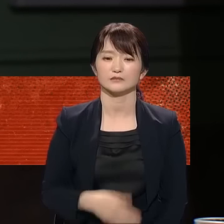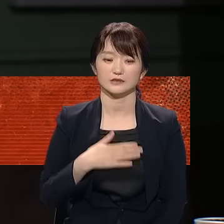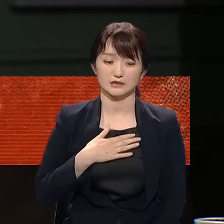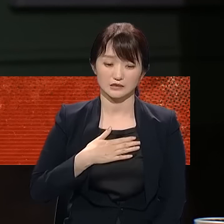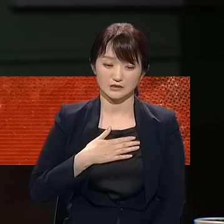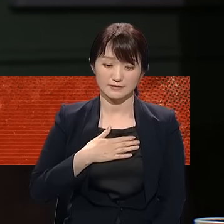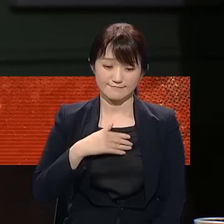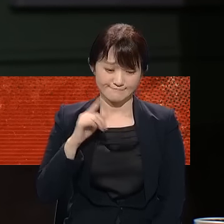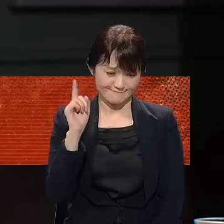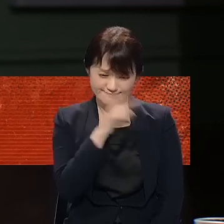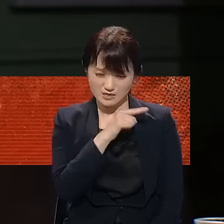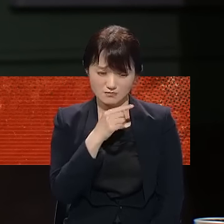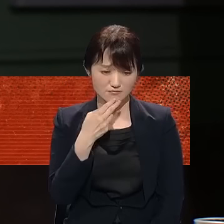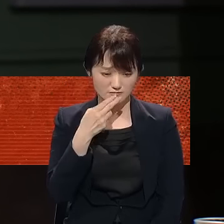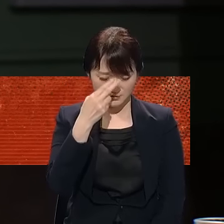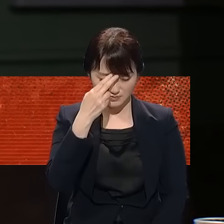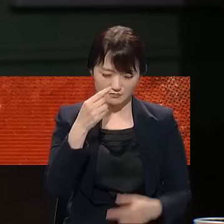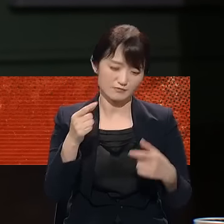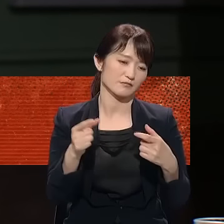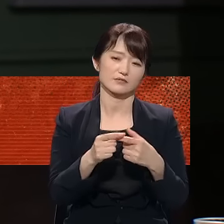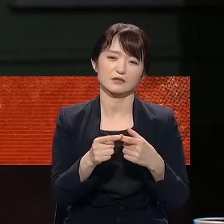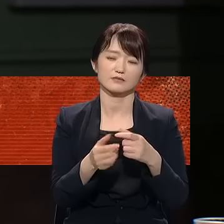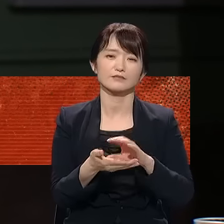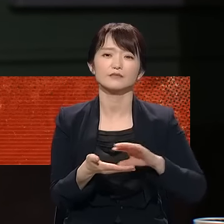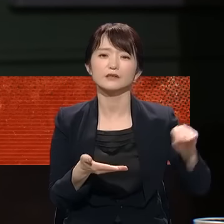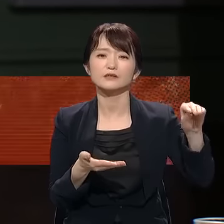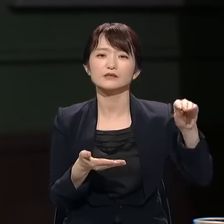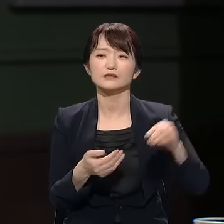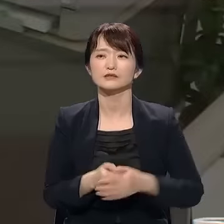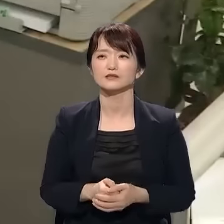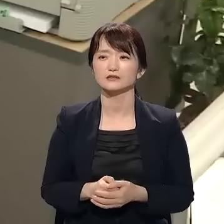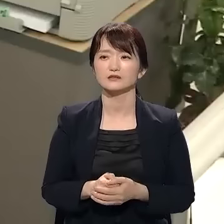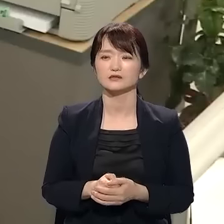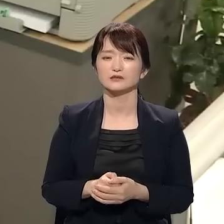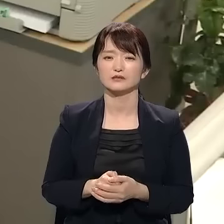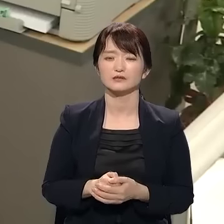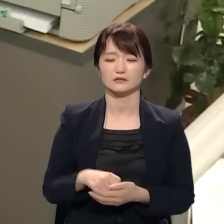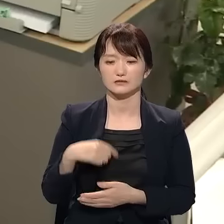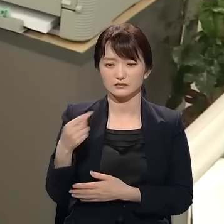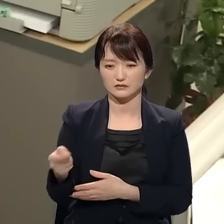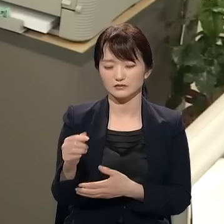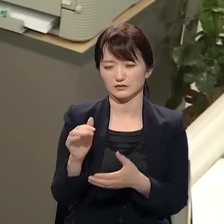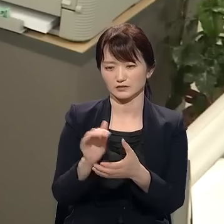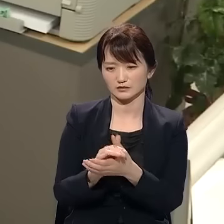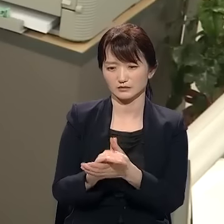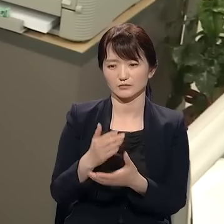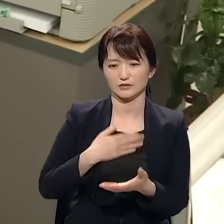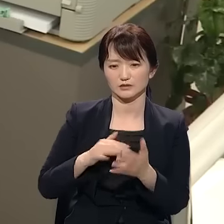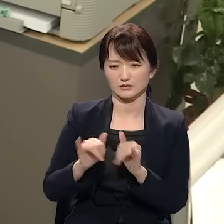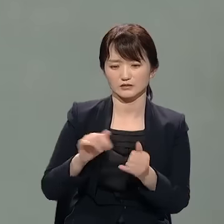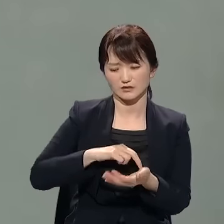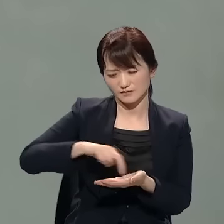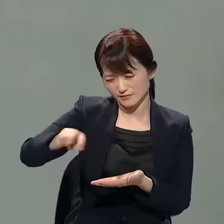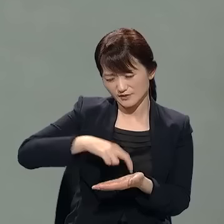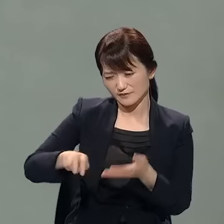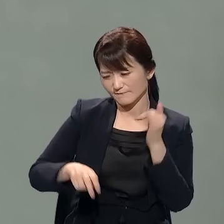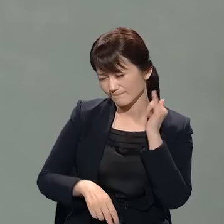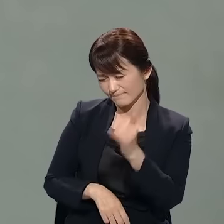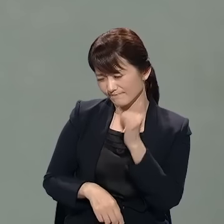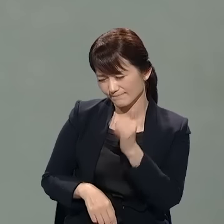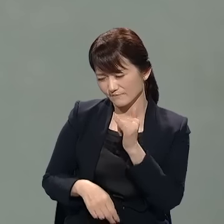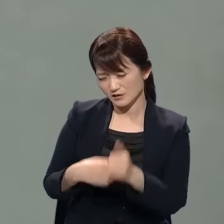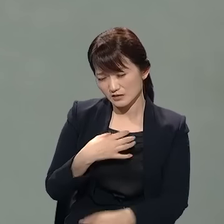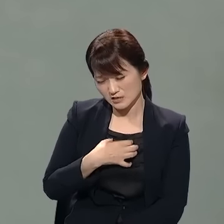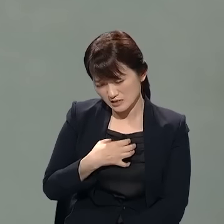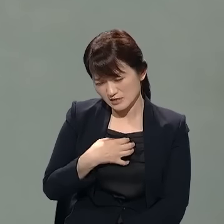나빠진 상태로 이제 술자리를 파하게 되니까 그 이후에 온갖 친구며 지인들에게 문자를 하고 전화를 해서 피해의식 괴로움